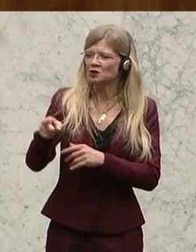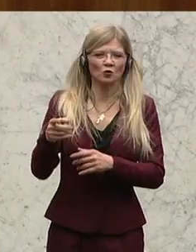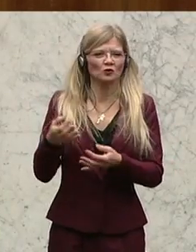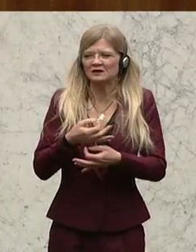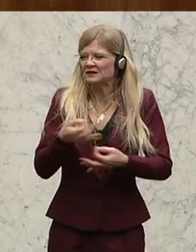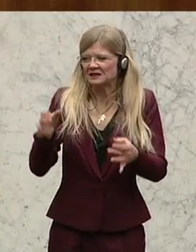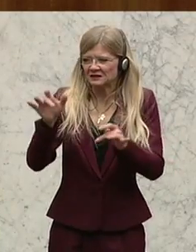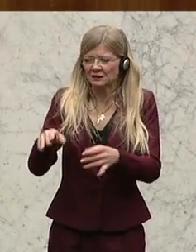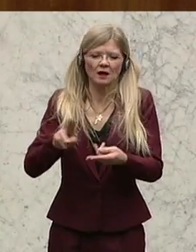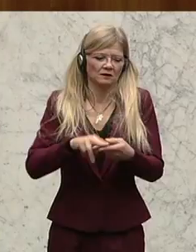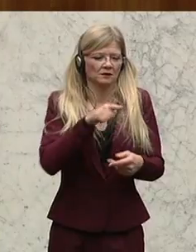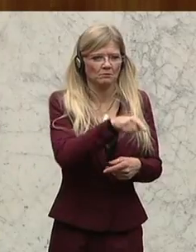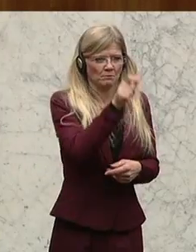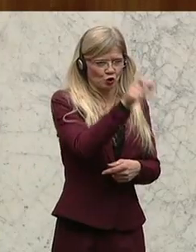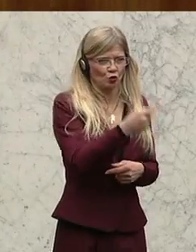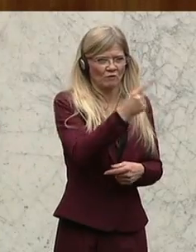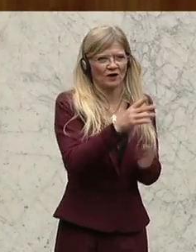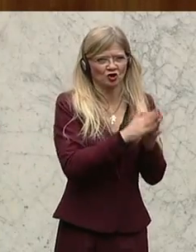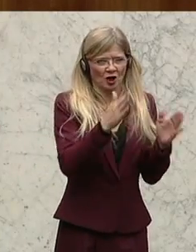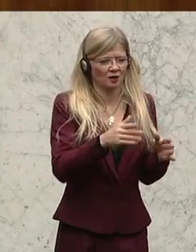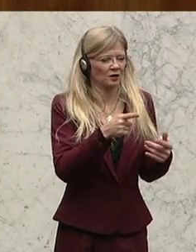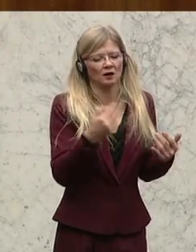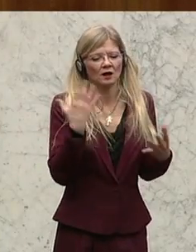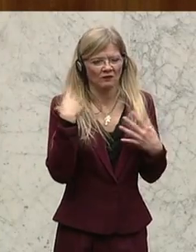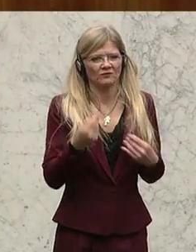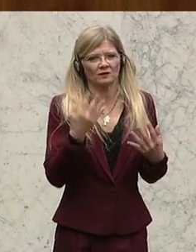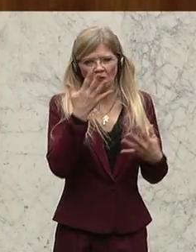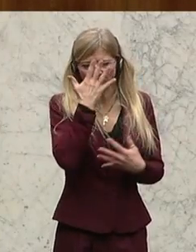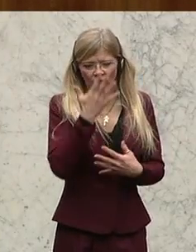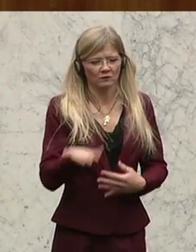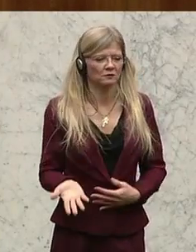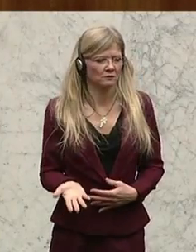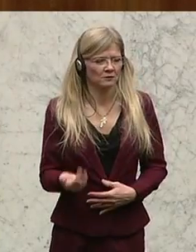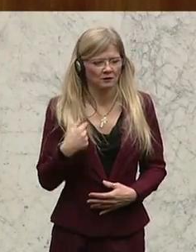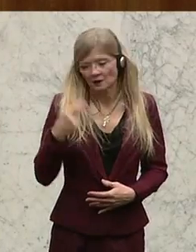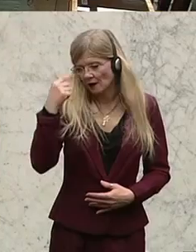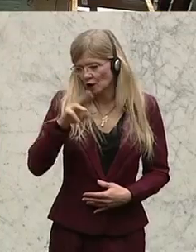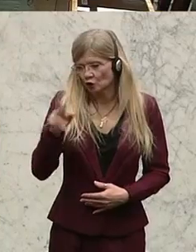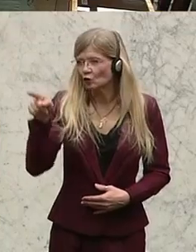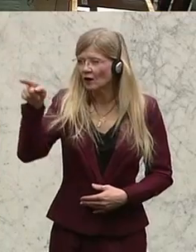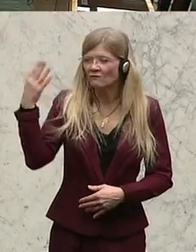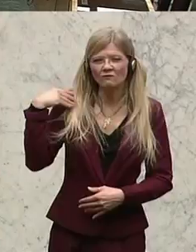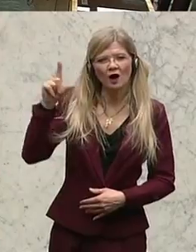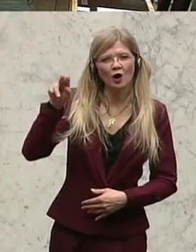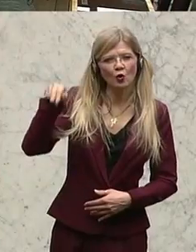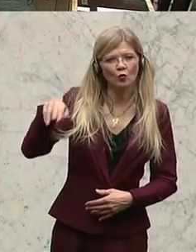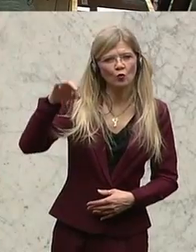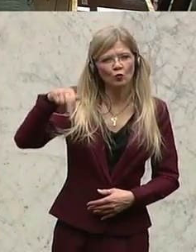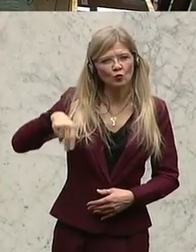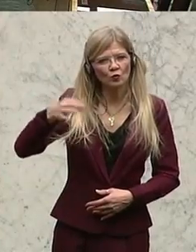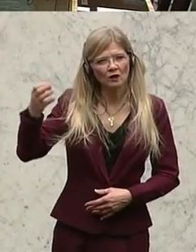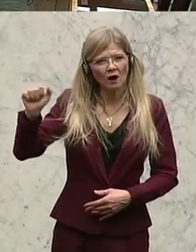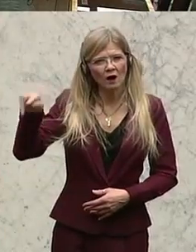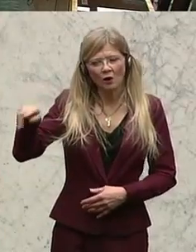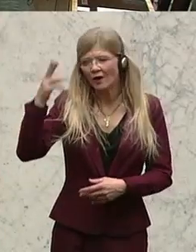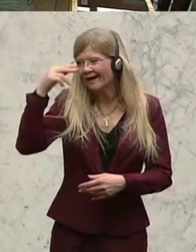Geschädigte wieder durch die Finger. Ich erinnere nur an den Traktor Diebstahl in Lungau, Herr Kollege Essl.